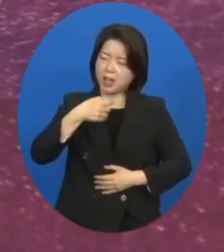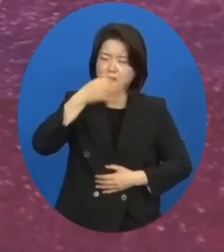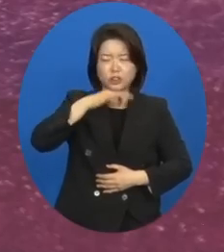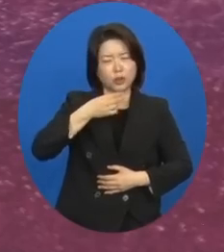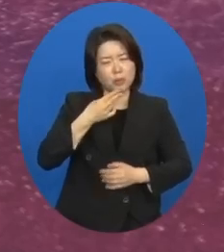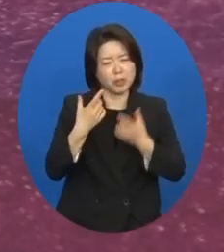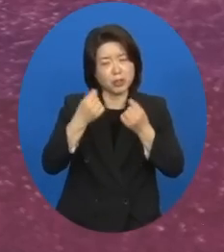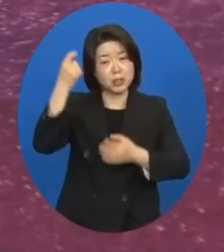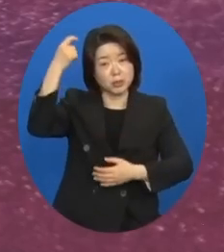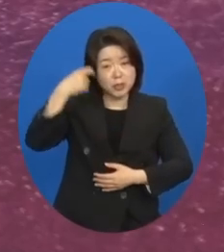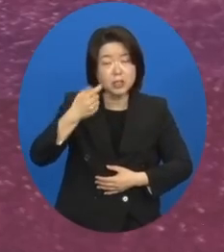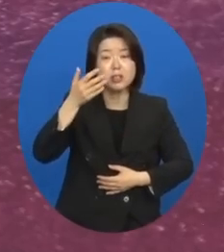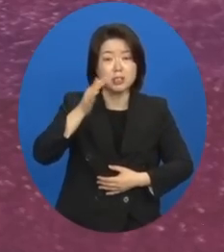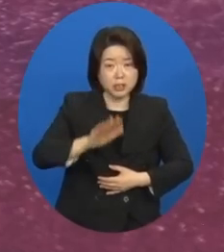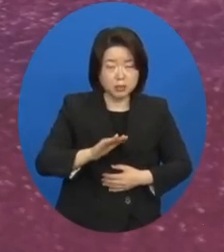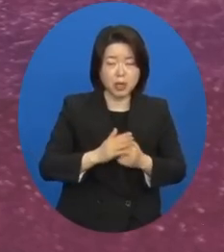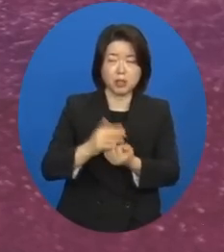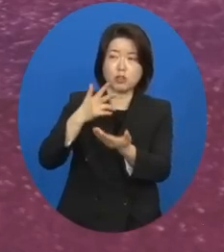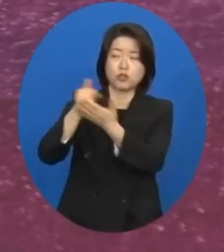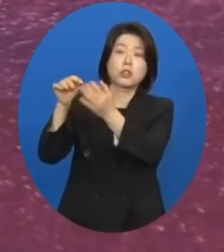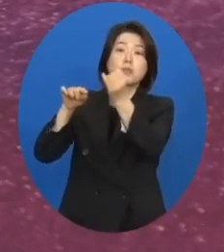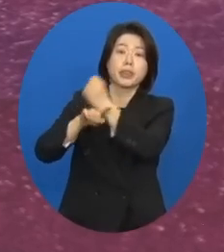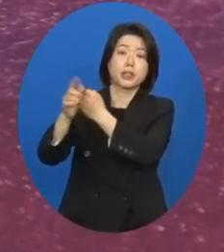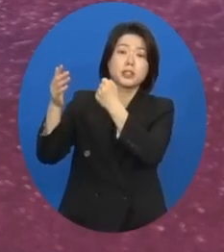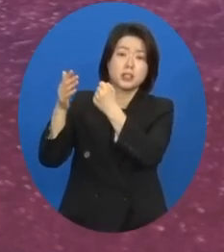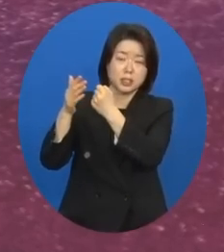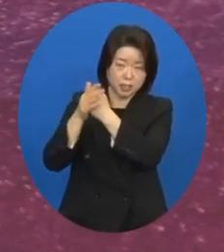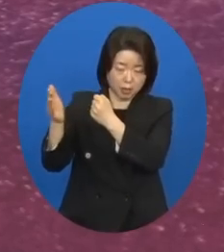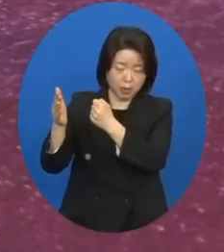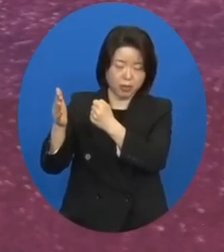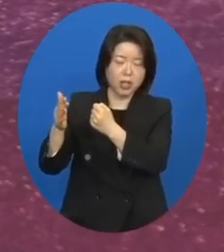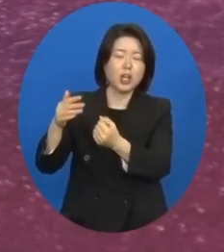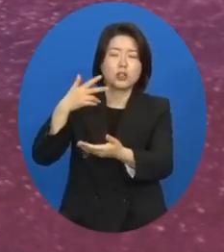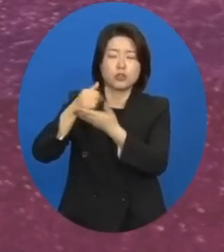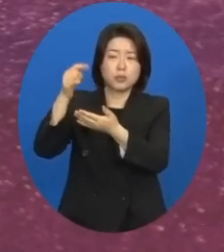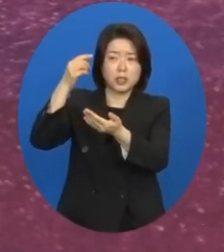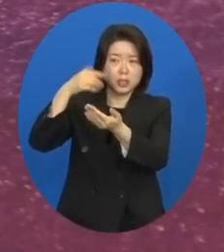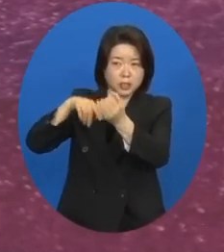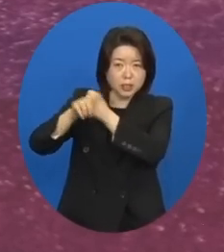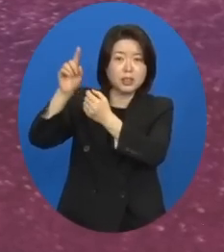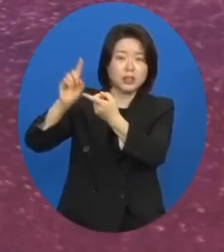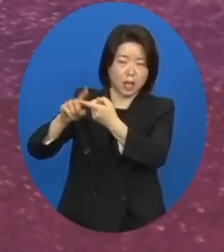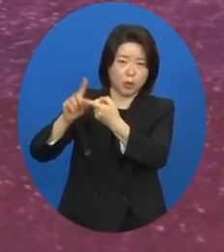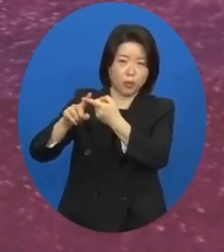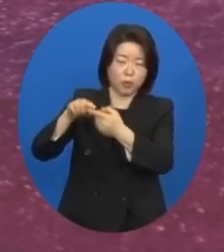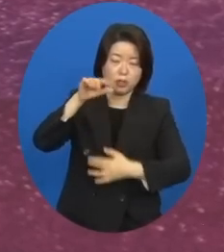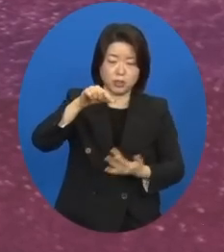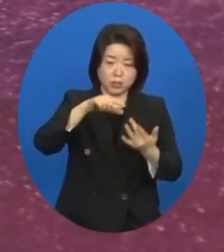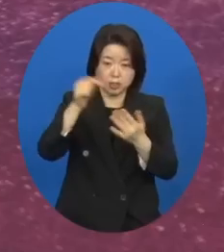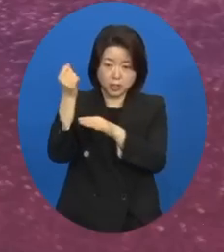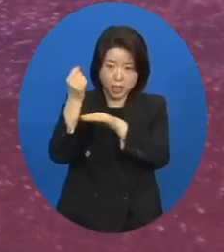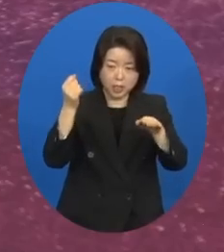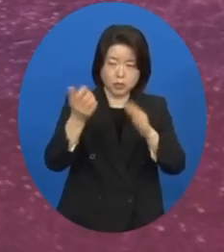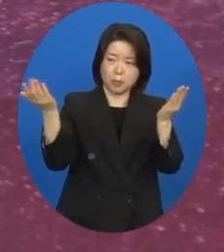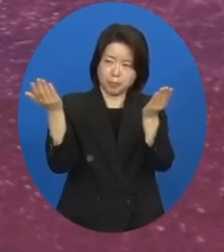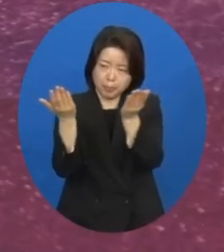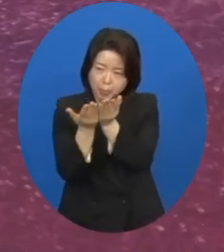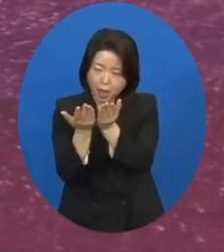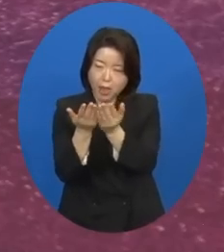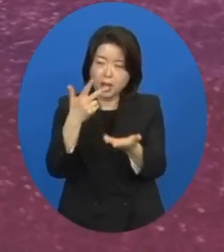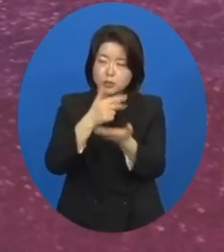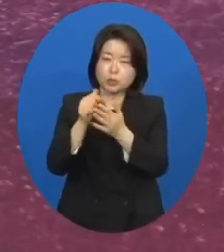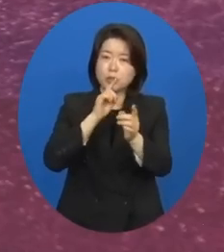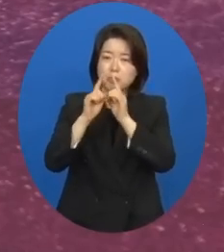느껴질지라도 주님의 뜻이라면 주님의 뜻대로 그 선택의 기준을 맞춰 주님의 말씀에